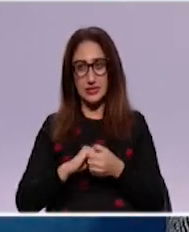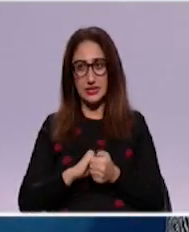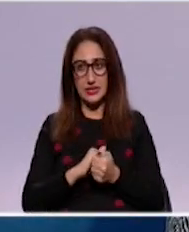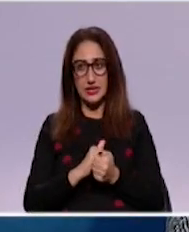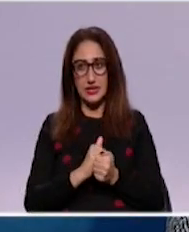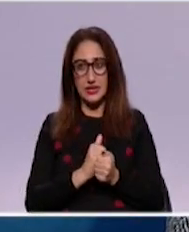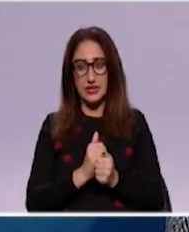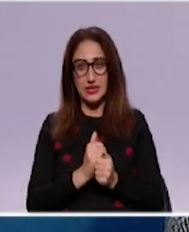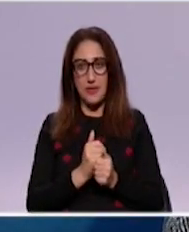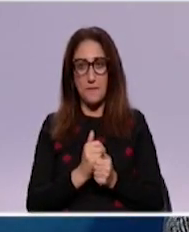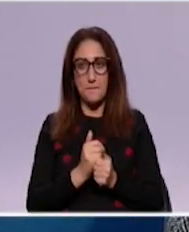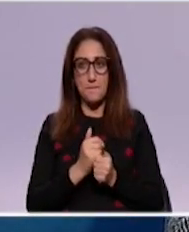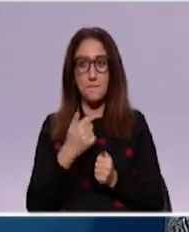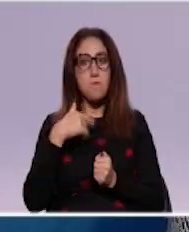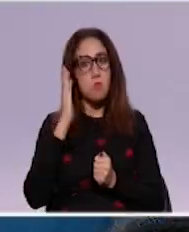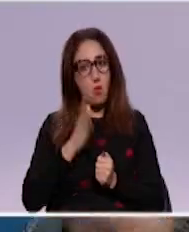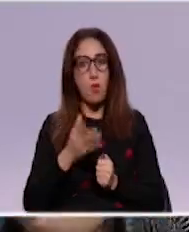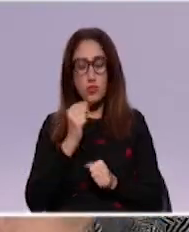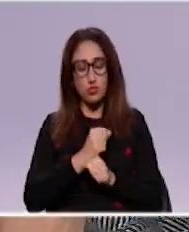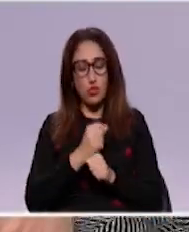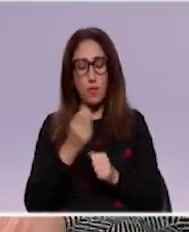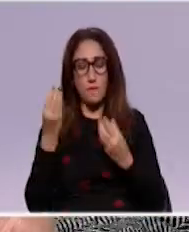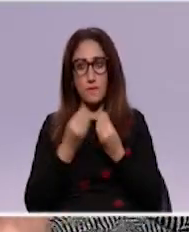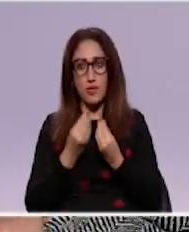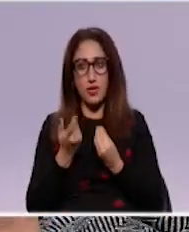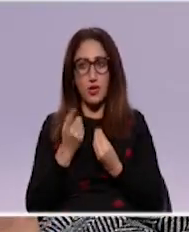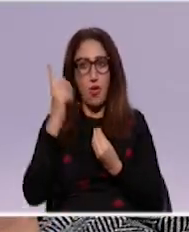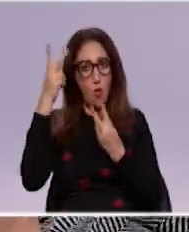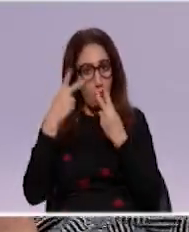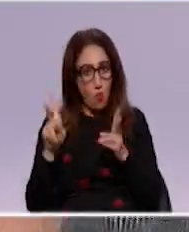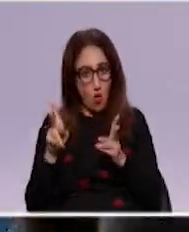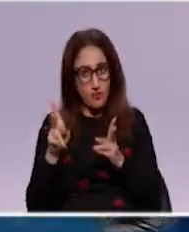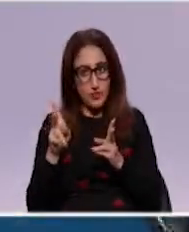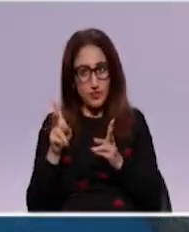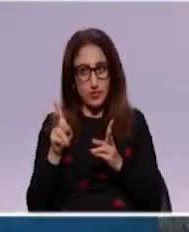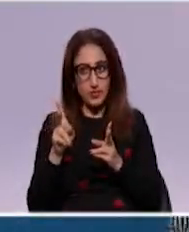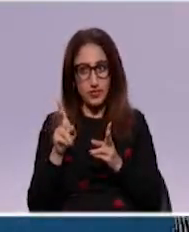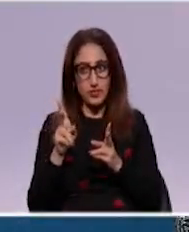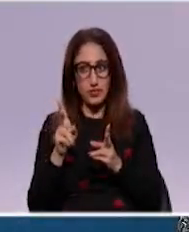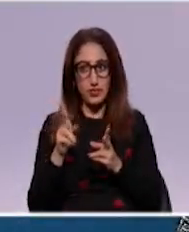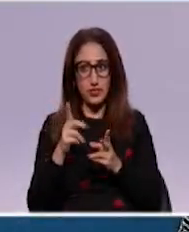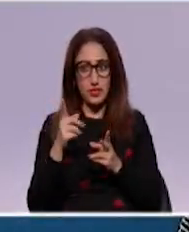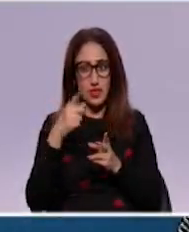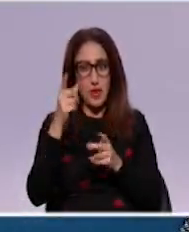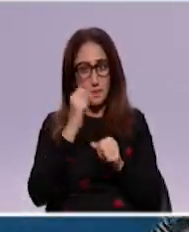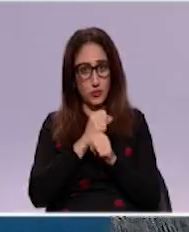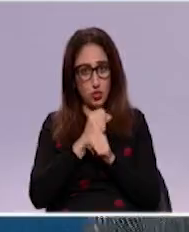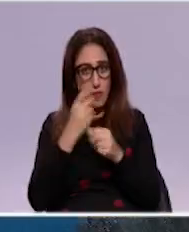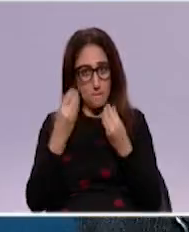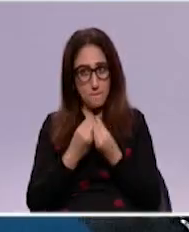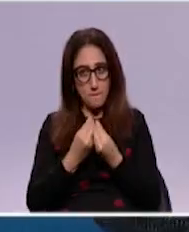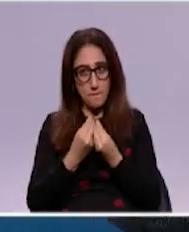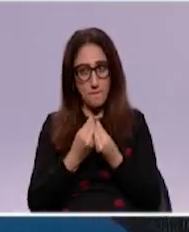يقولها لي دي. انا ممكن لو هو يقبل ان احنا ننط اللي معمول ده ونعمل